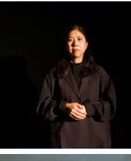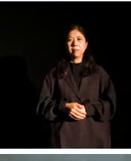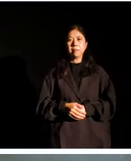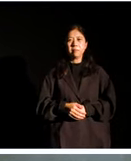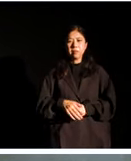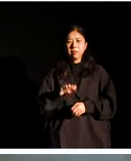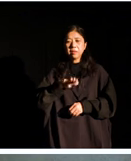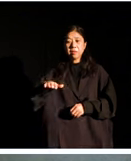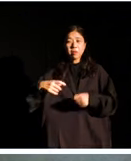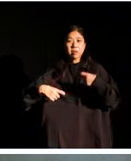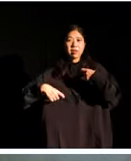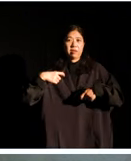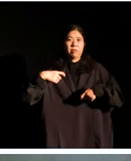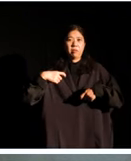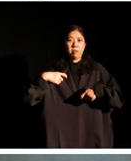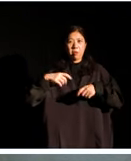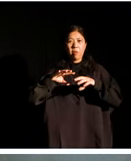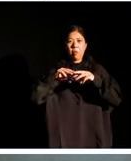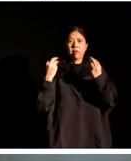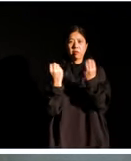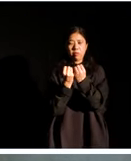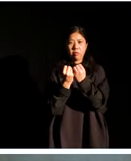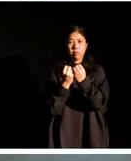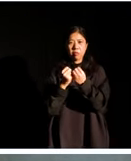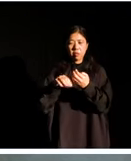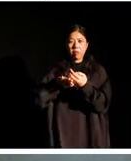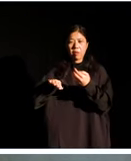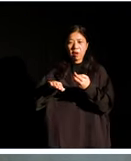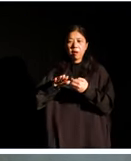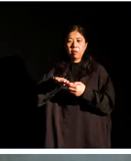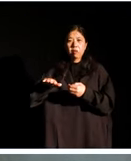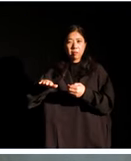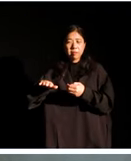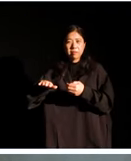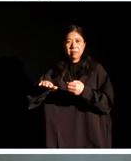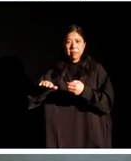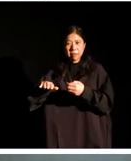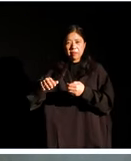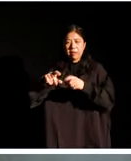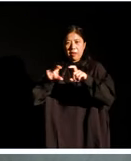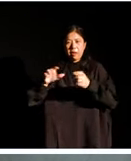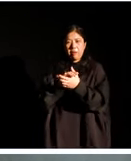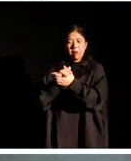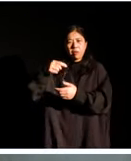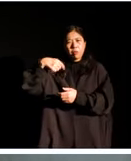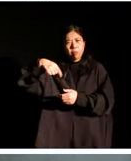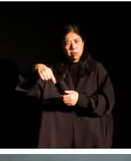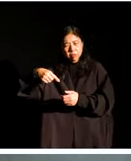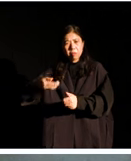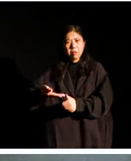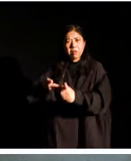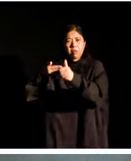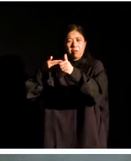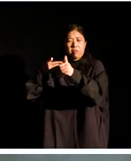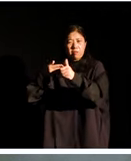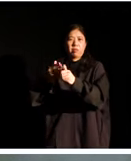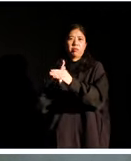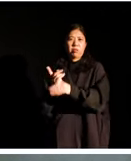児童生徒などを対象としたワークショップの他次世代継承のための平和教育指導者の要請にも取り組んでおり